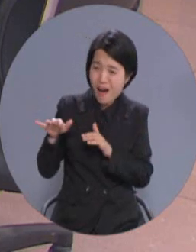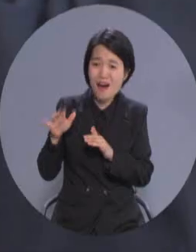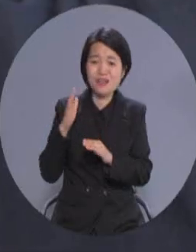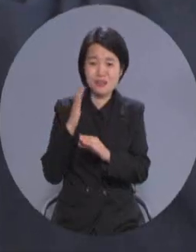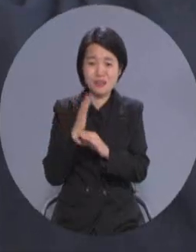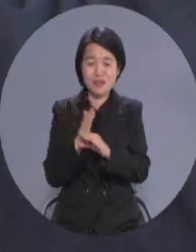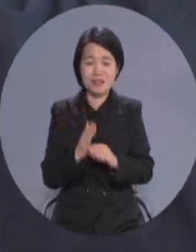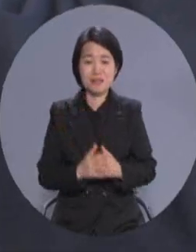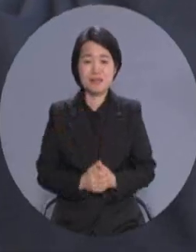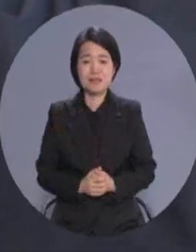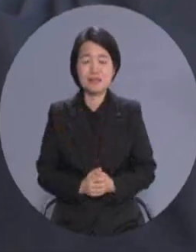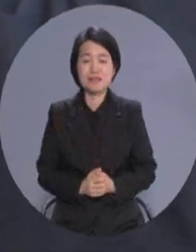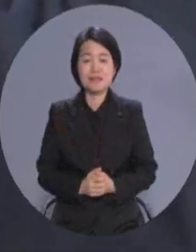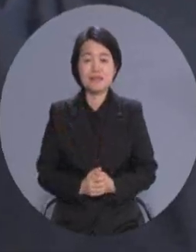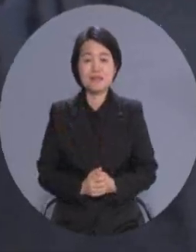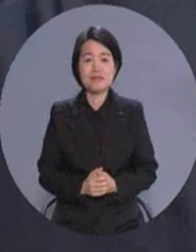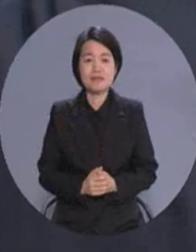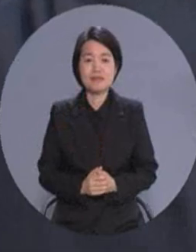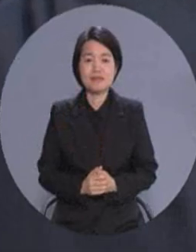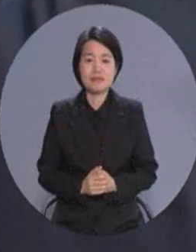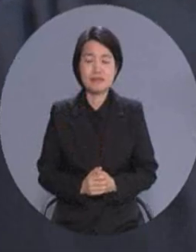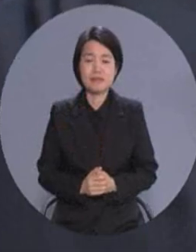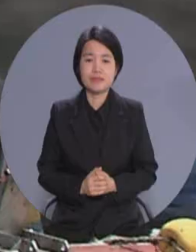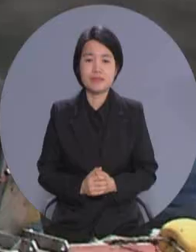있습니다. MBC 뉴스 김윤입니다.